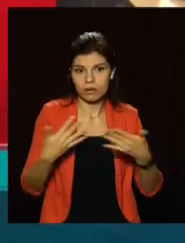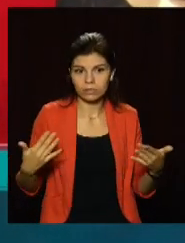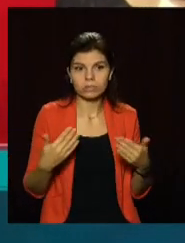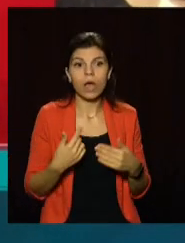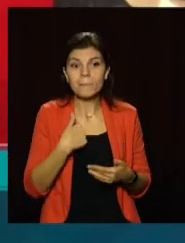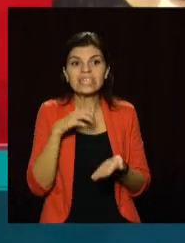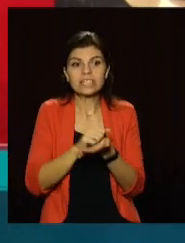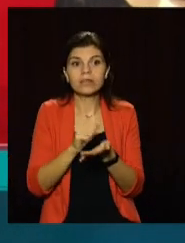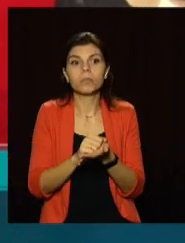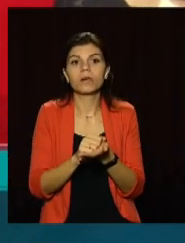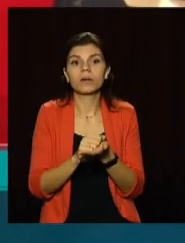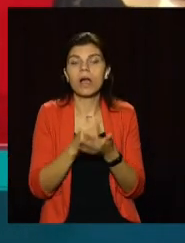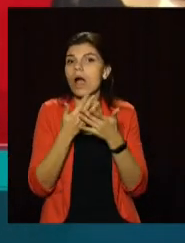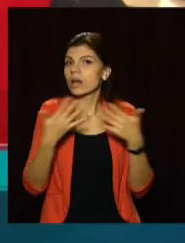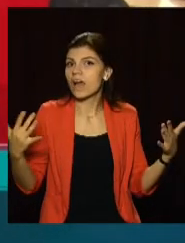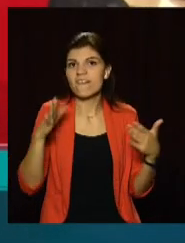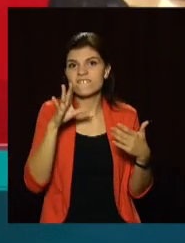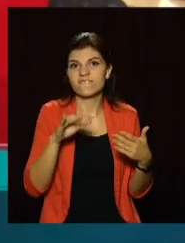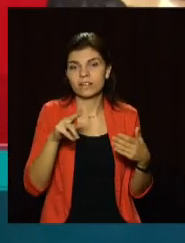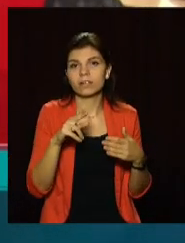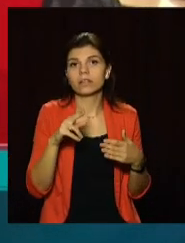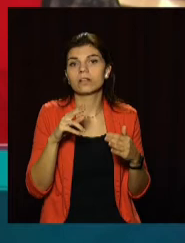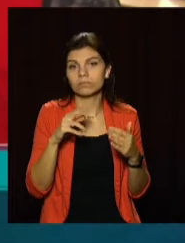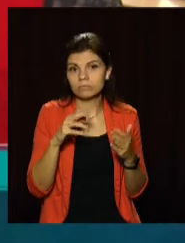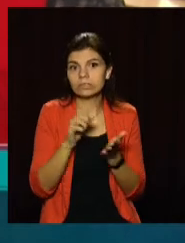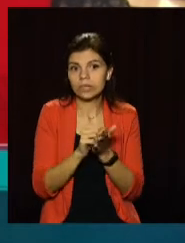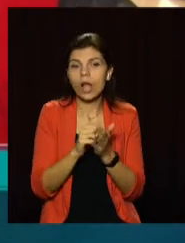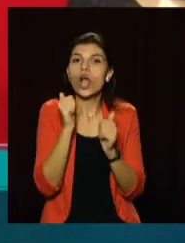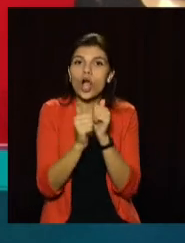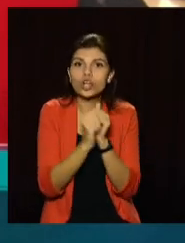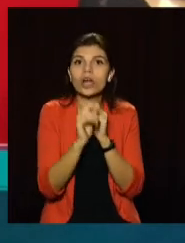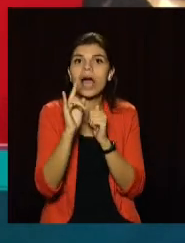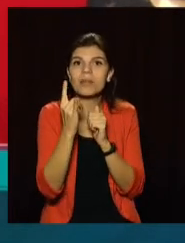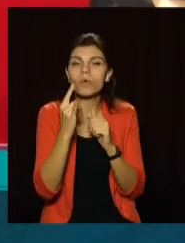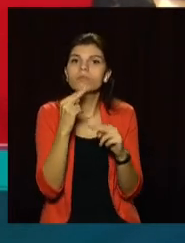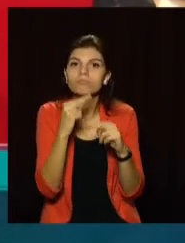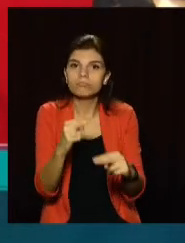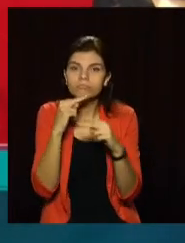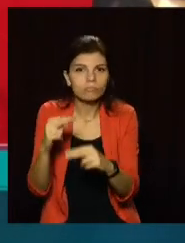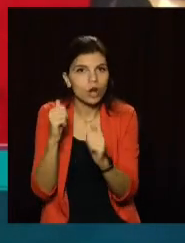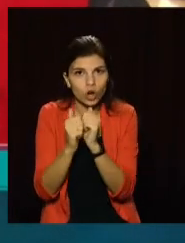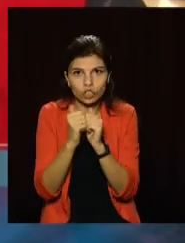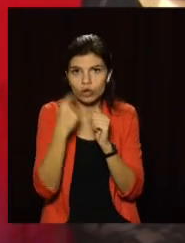займаємося різними видами діяльності. Кожному дитину свій особливий підхід,